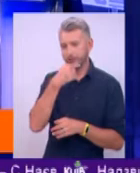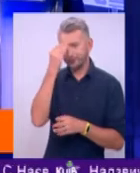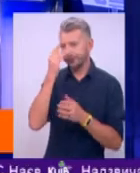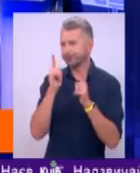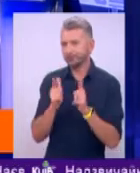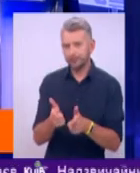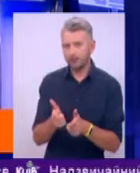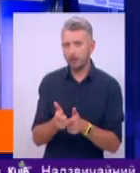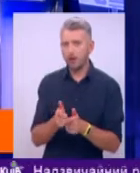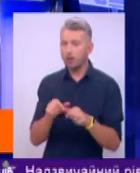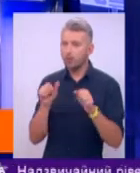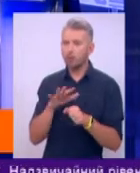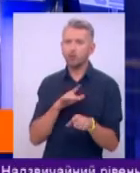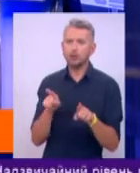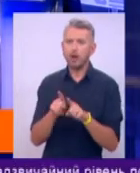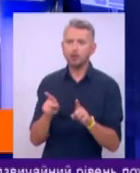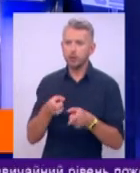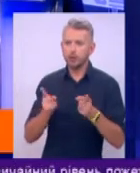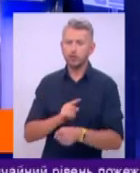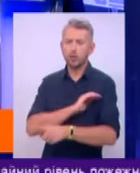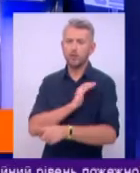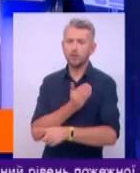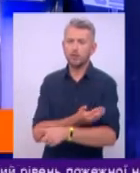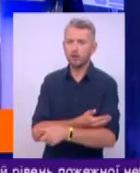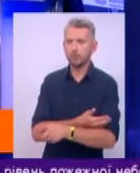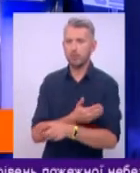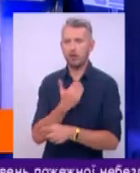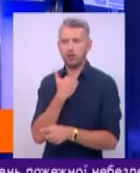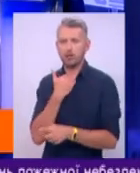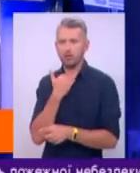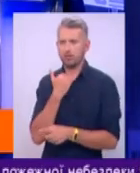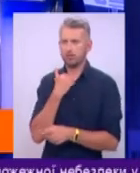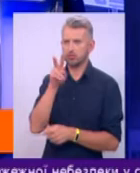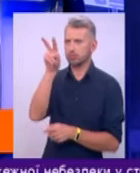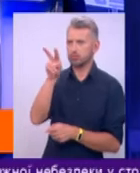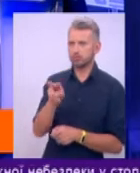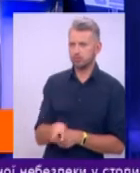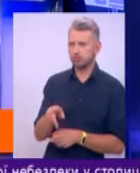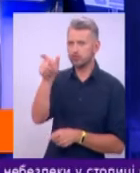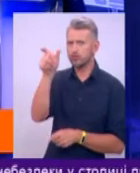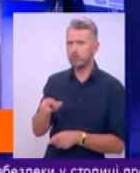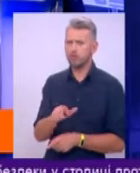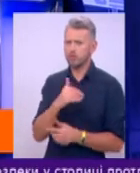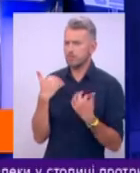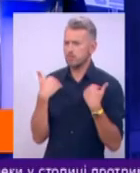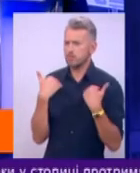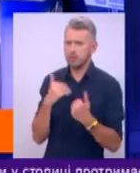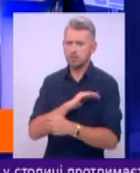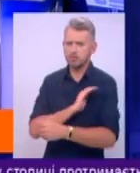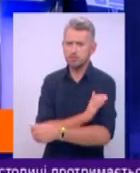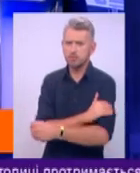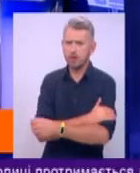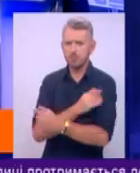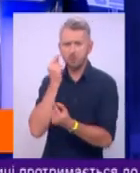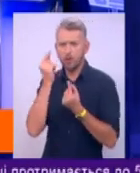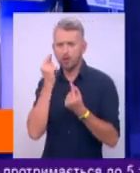чи можливий варіант того, що дійсно сильна, з огляду на всі перевірки, психологічна людина може